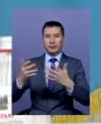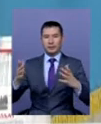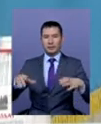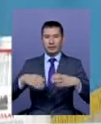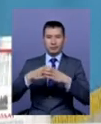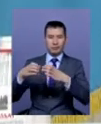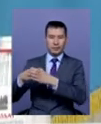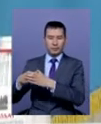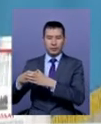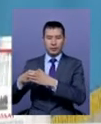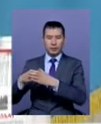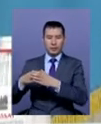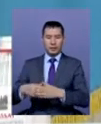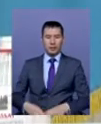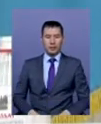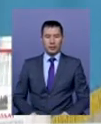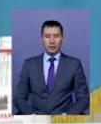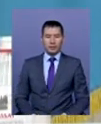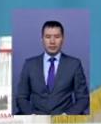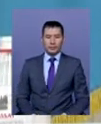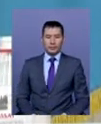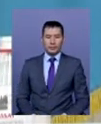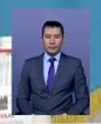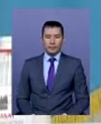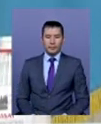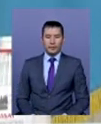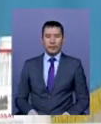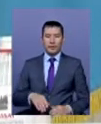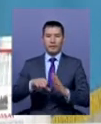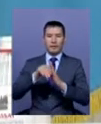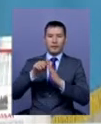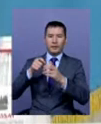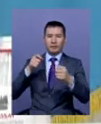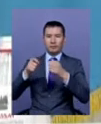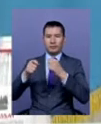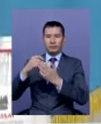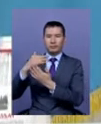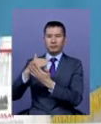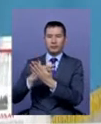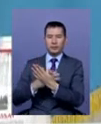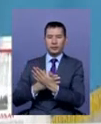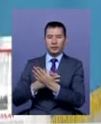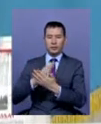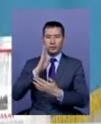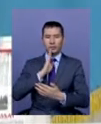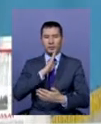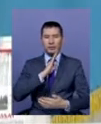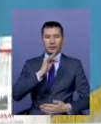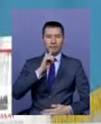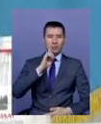үдерісі едәуір жеңілдетілді. Сайлаудағы партиялық тізімдерге әйелдер мен жастар